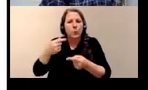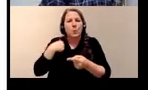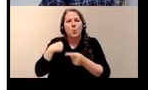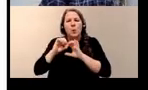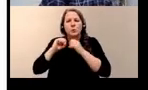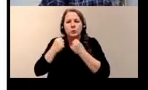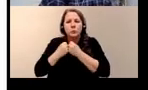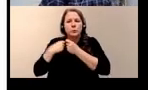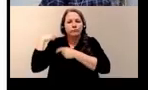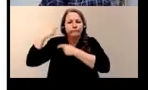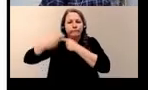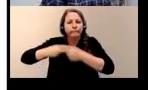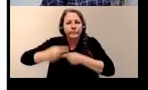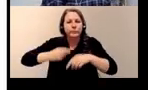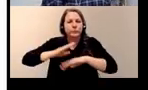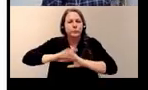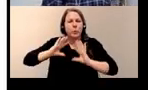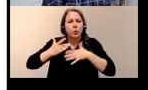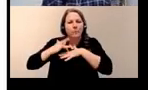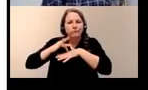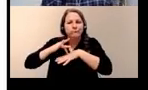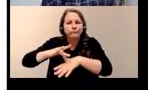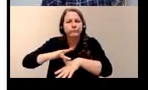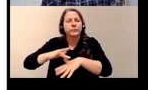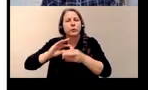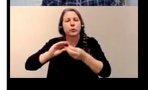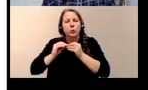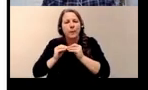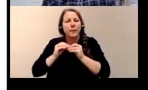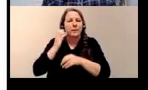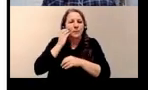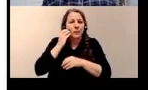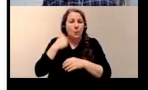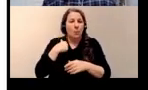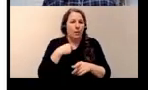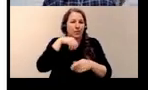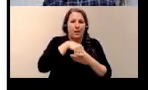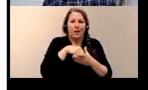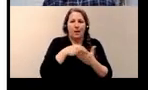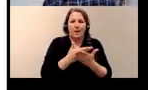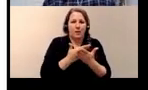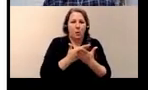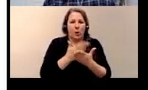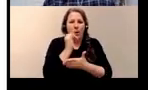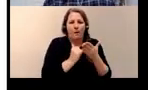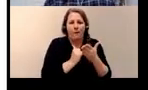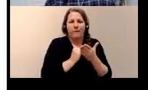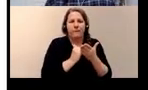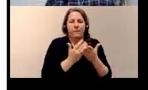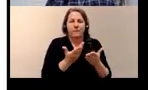socio-anthropologue des usages du numérique qui officie dans une école d'art et de design. Et